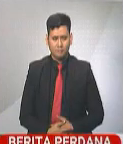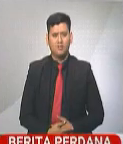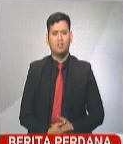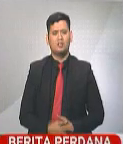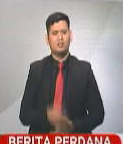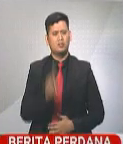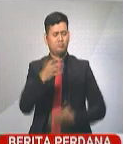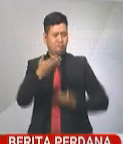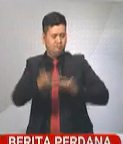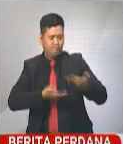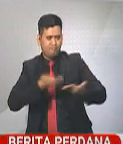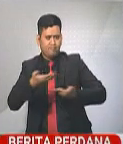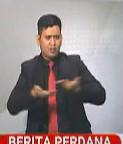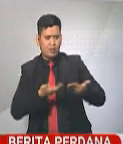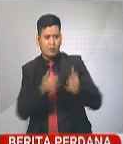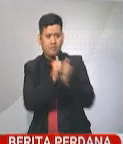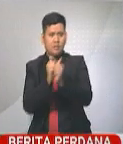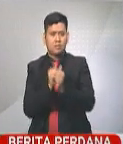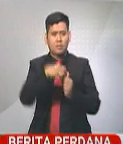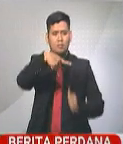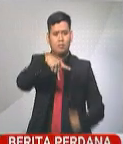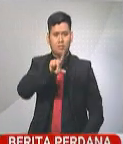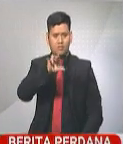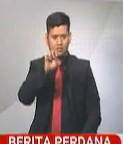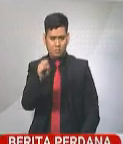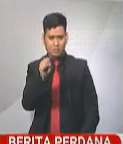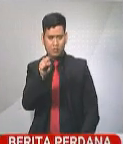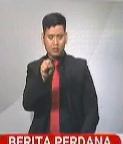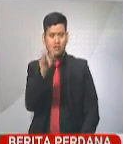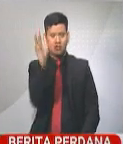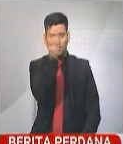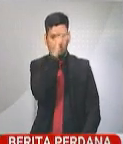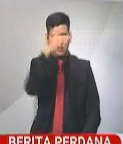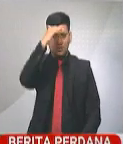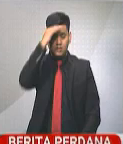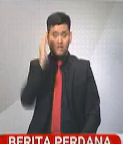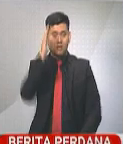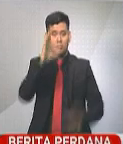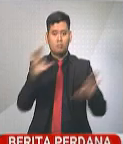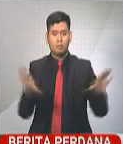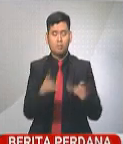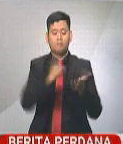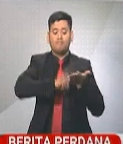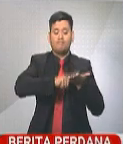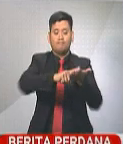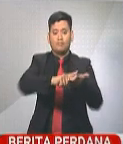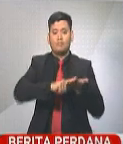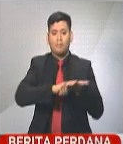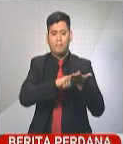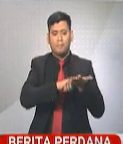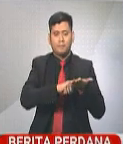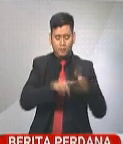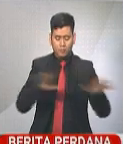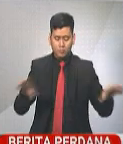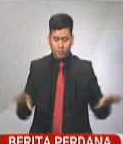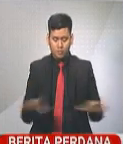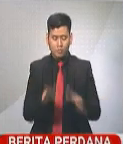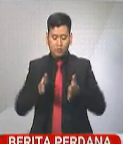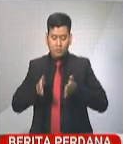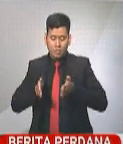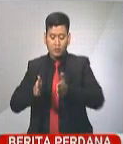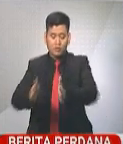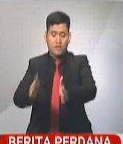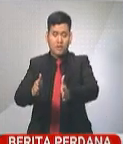Ya, satu rundingan bersama antara PLAS dengan Kerajaan Negeri Johor akan diadakan bagi membincangkan pembinaan laluan pejalan